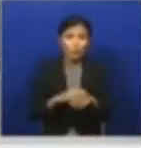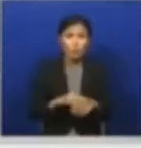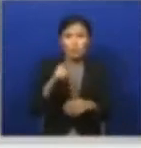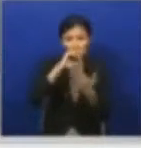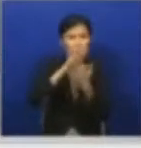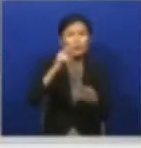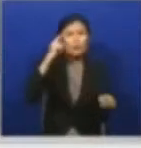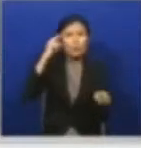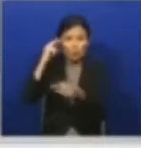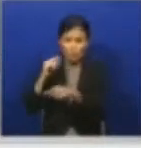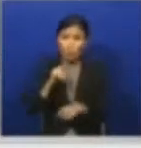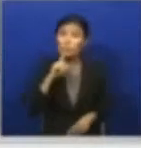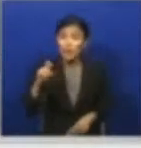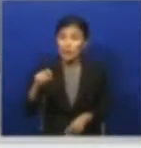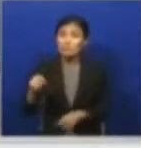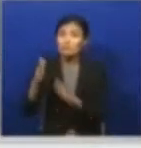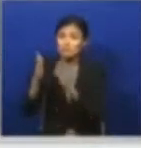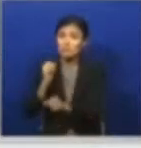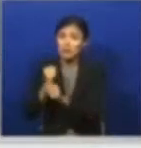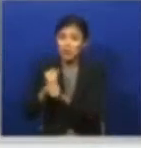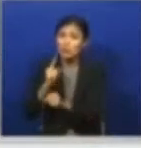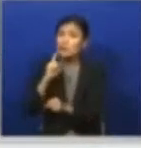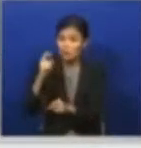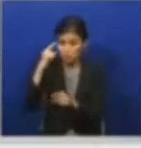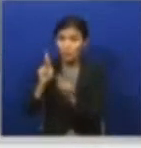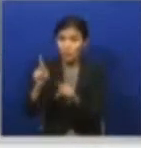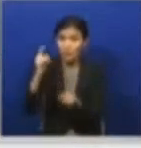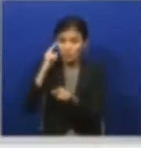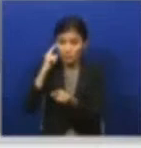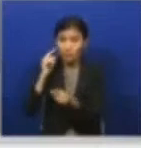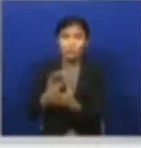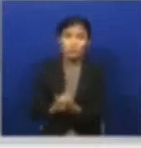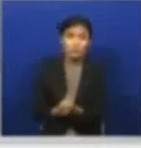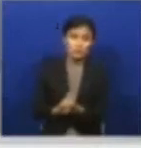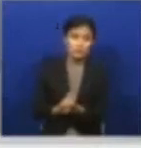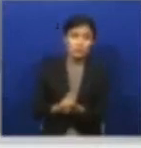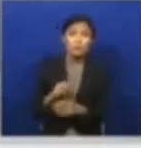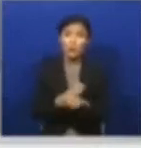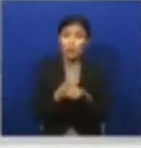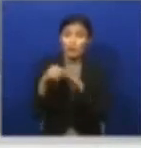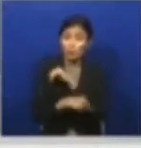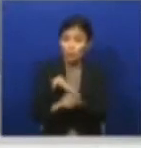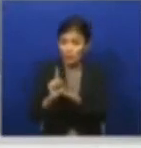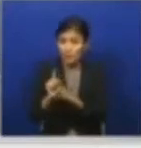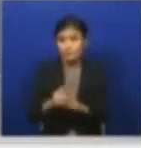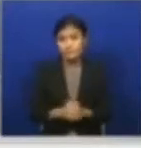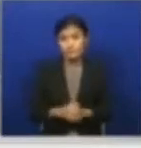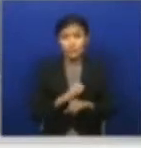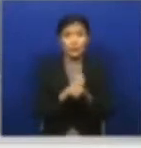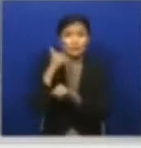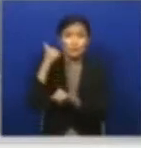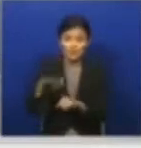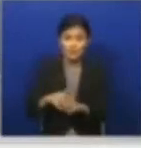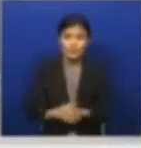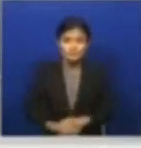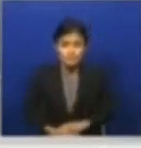ดถามว่าท่านรู้ไหมท่านทำการปฏิรูปว่าเกิดสิ่งเหล่านี้มันป้องกันการทุจริตไม่ได้ท่านอธิบาย